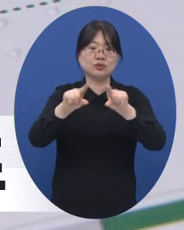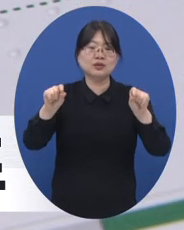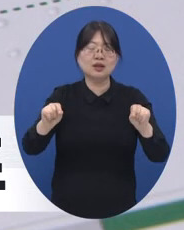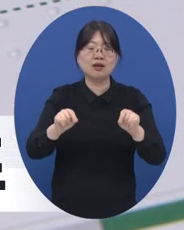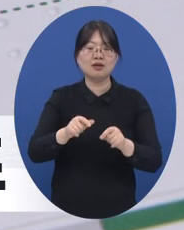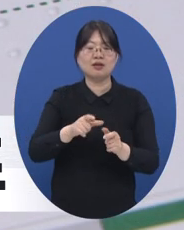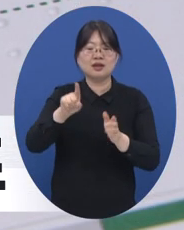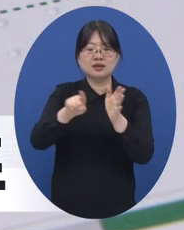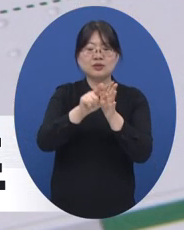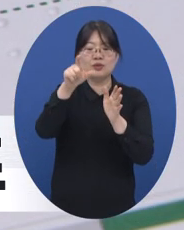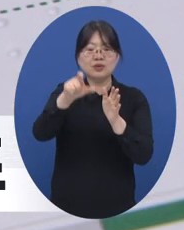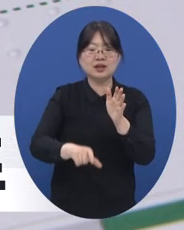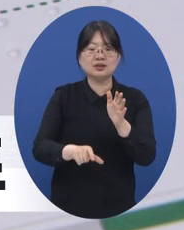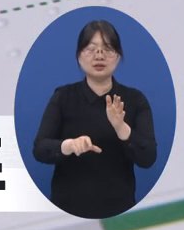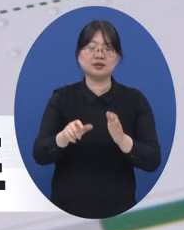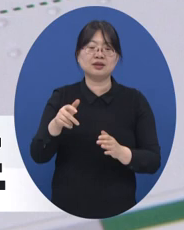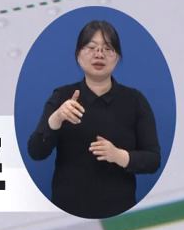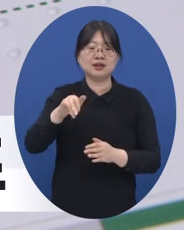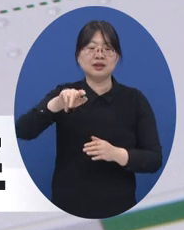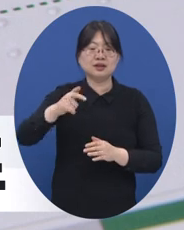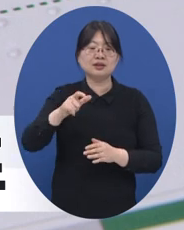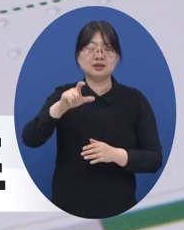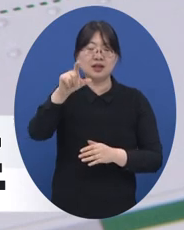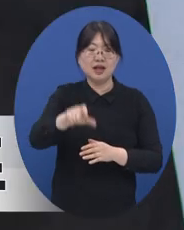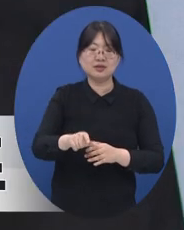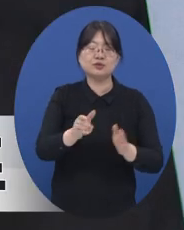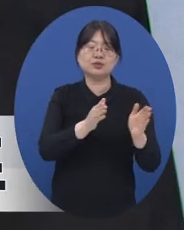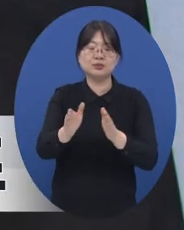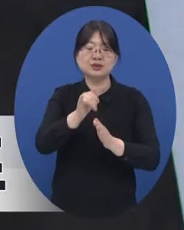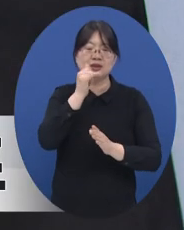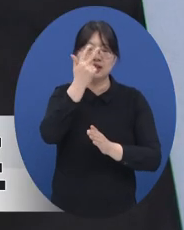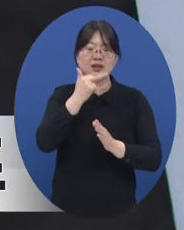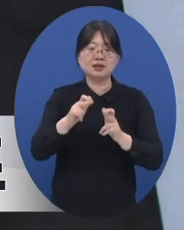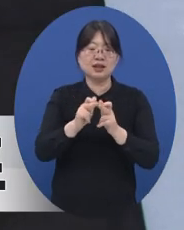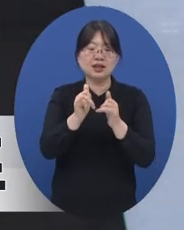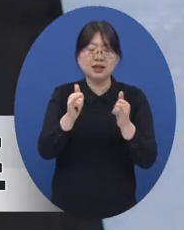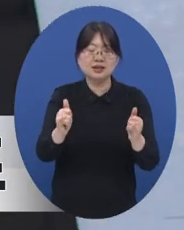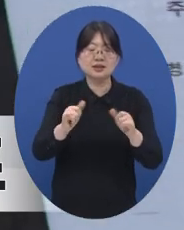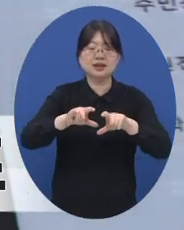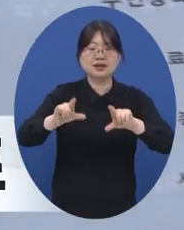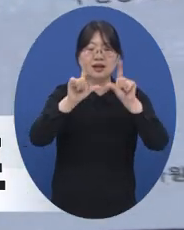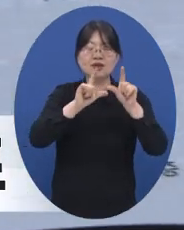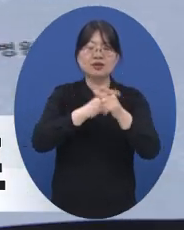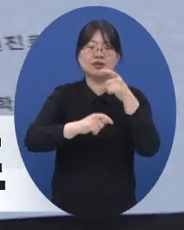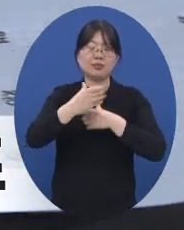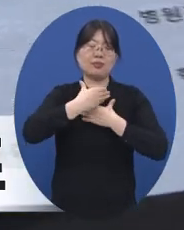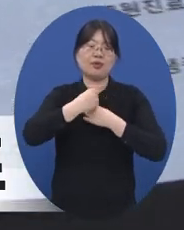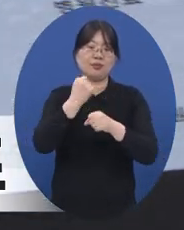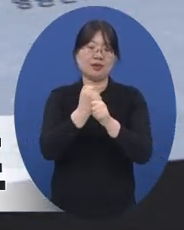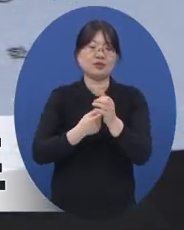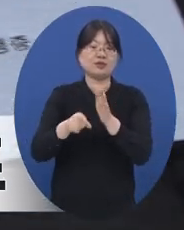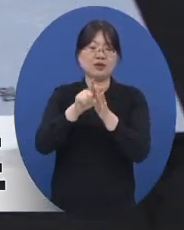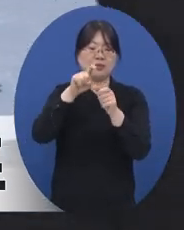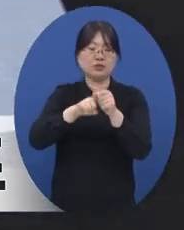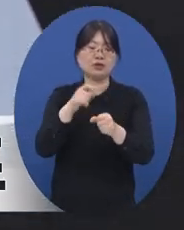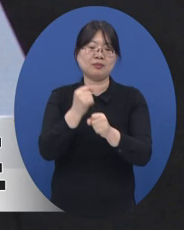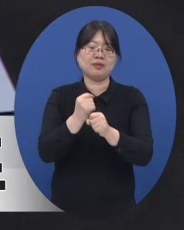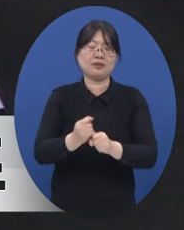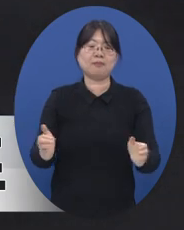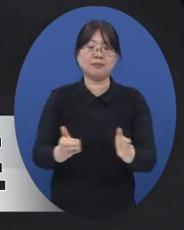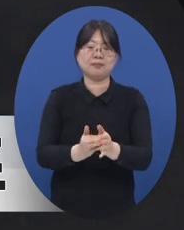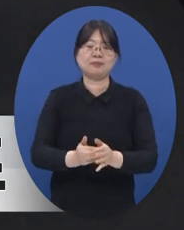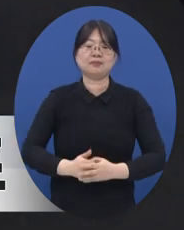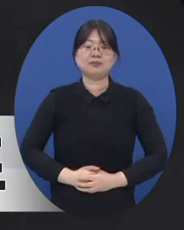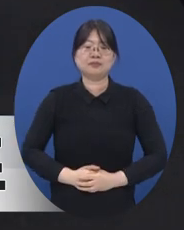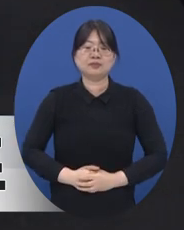신용카드 그리고 체크카드 등으로 구성돼 있으며 시각장애인이 일상 생활을 보다 편리하게 만들기 위해 제작되었습니다